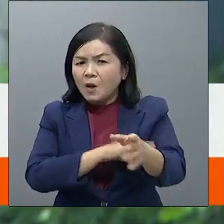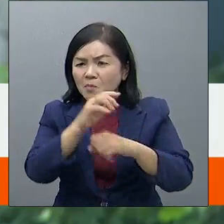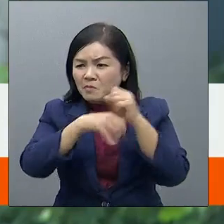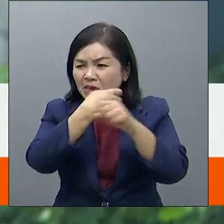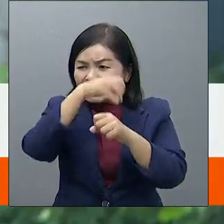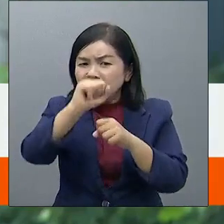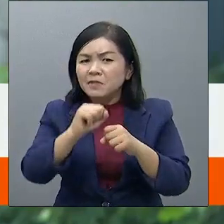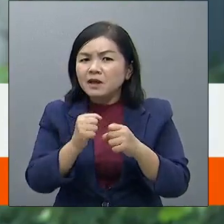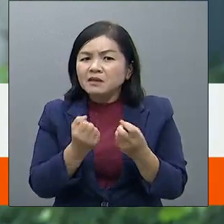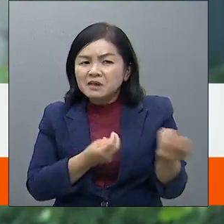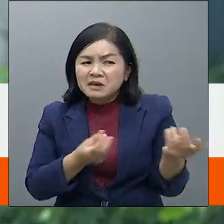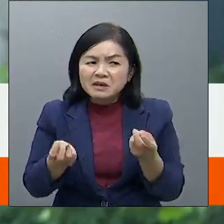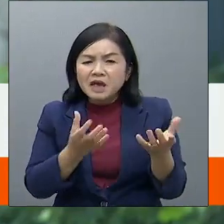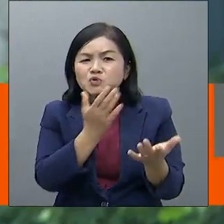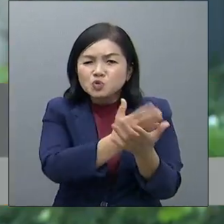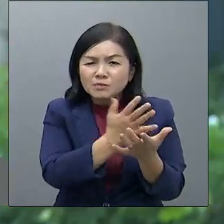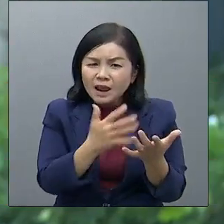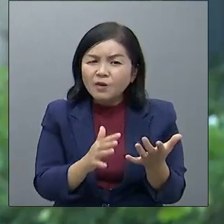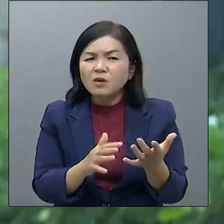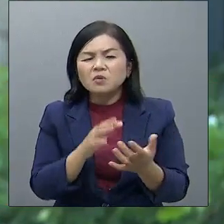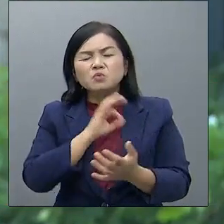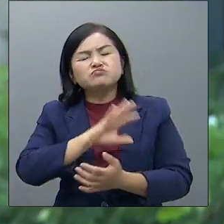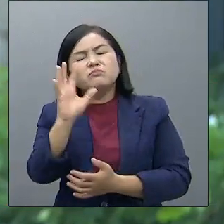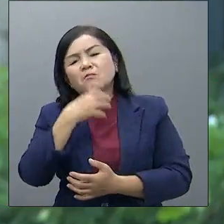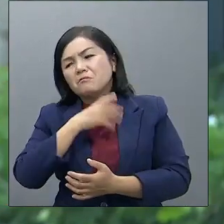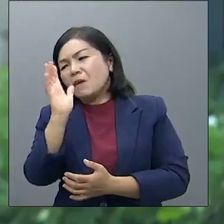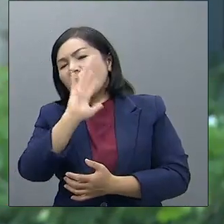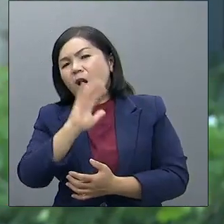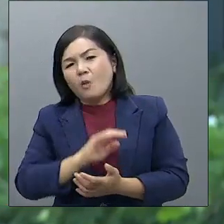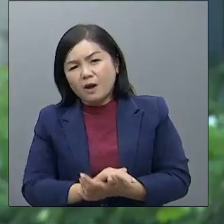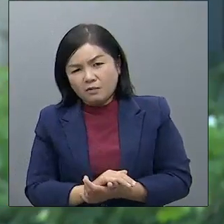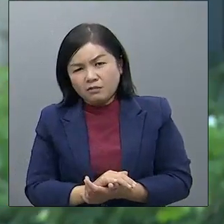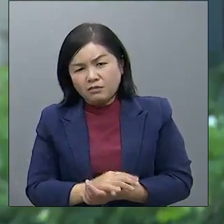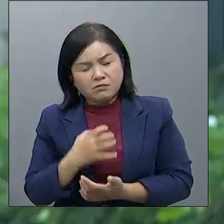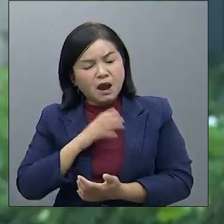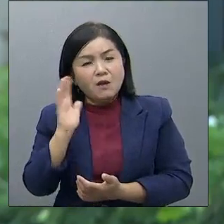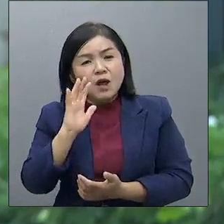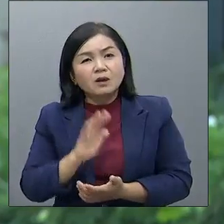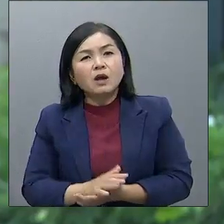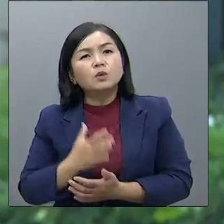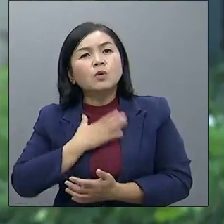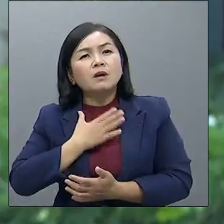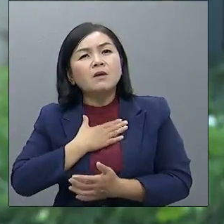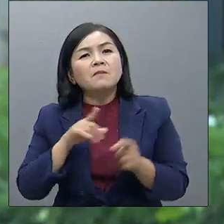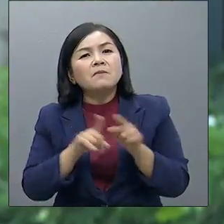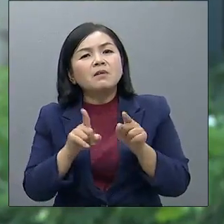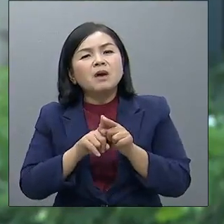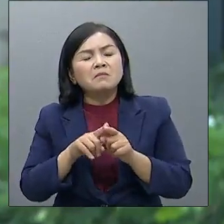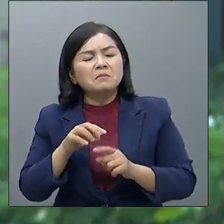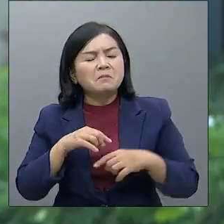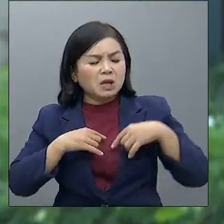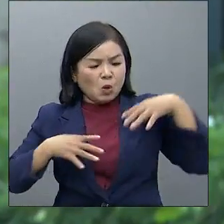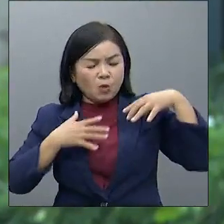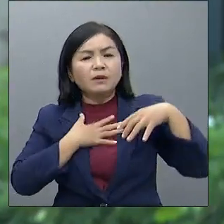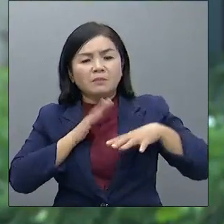ราะว่ามันรู้สึกแบบไม่อยากจะทำในจุดแบบนั้นแล้วอ่ะคือเราเหมือนฝืนตัวเองอยู่ในช่วงหนึ่ง